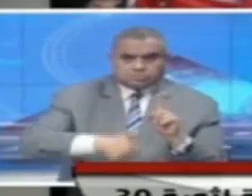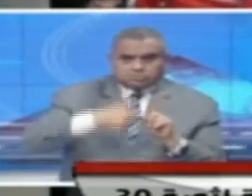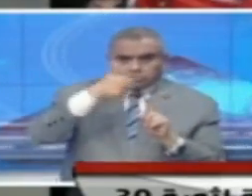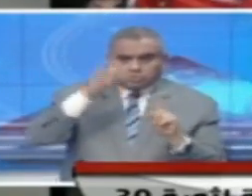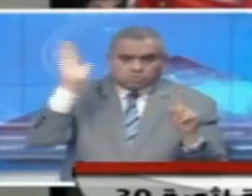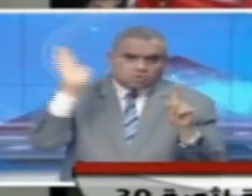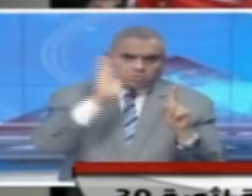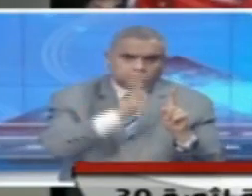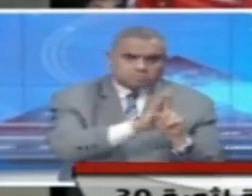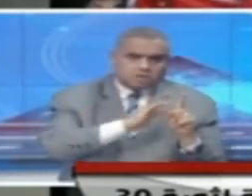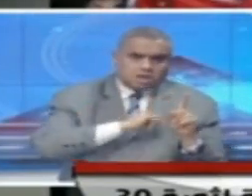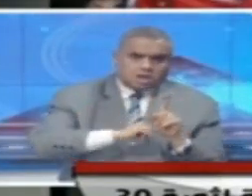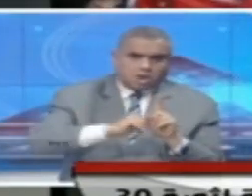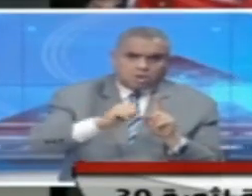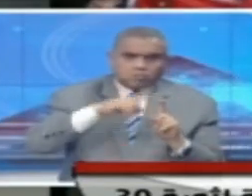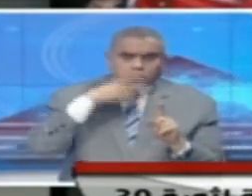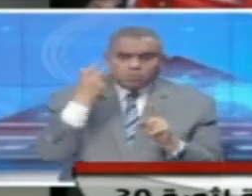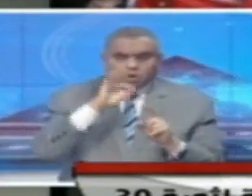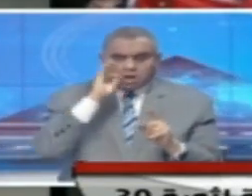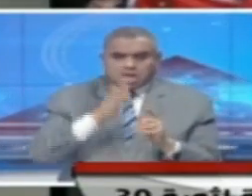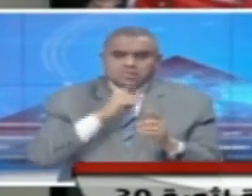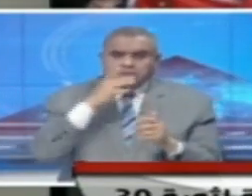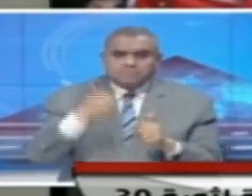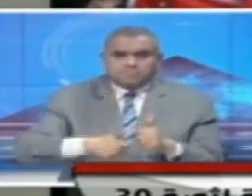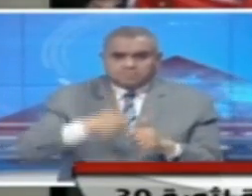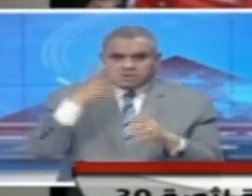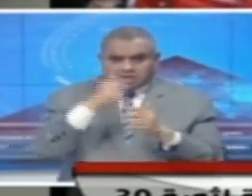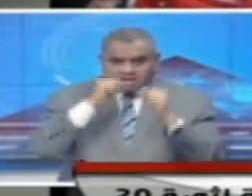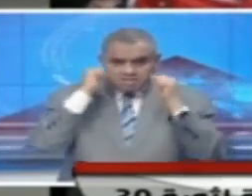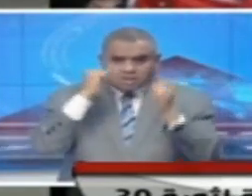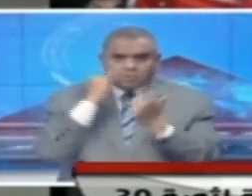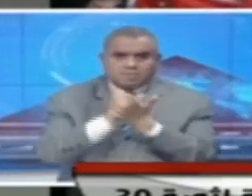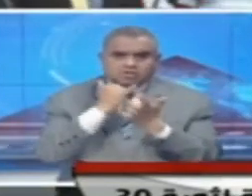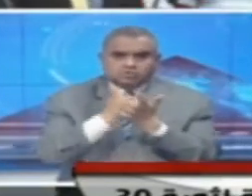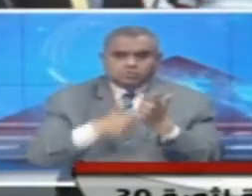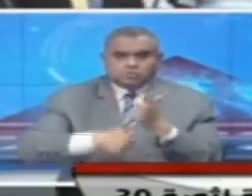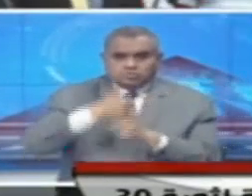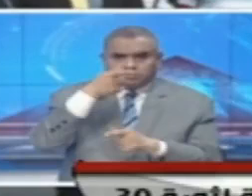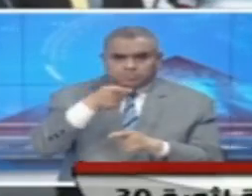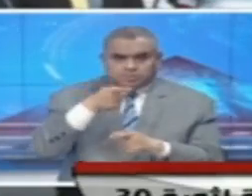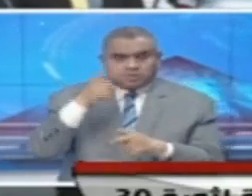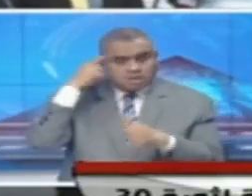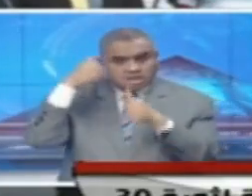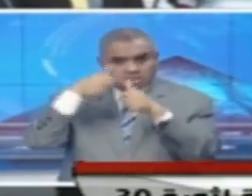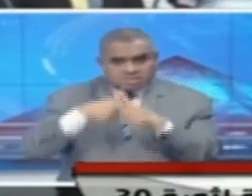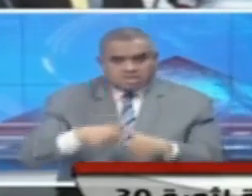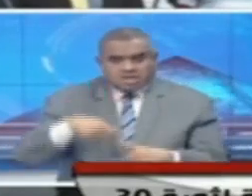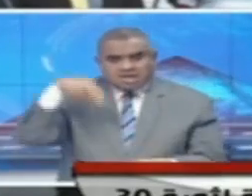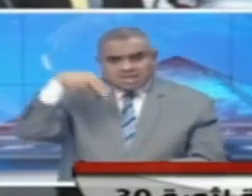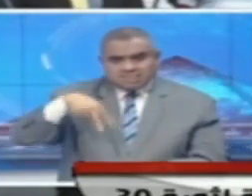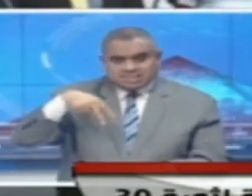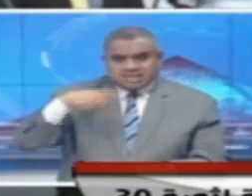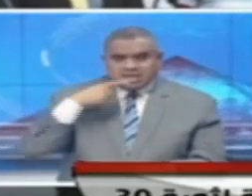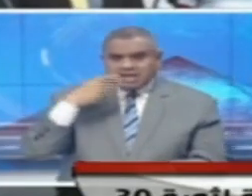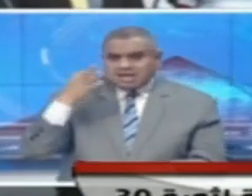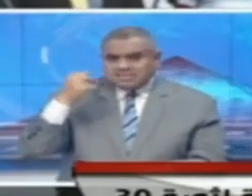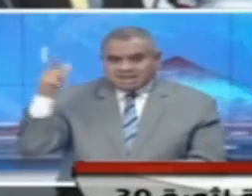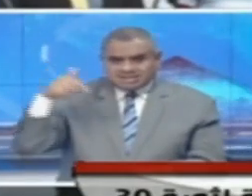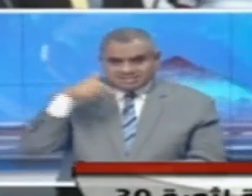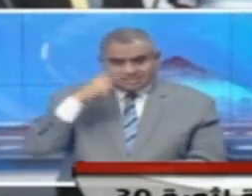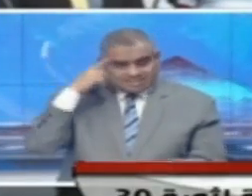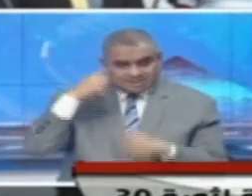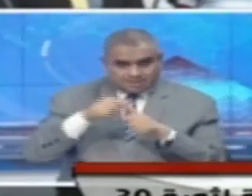ما كان لها أن تتحقق لولا هذه الثورة المجيدة. وفي الذكرى 8 لثورة 30 يونيو